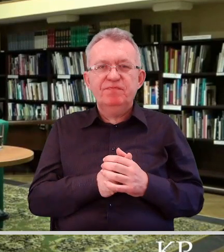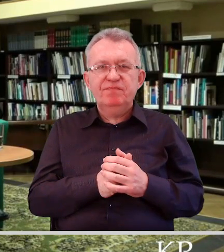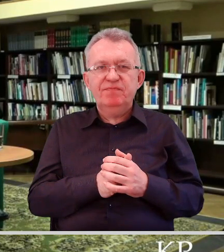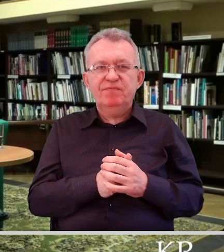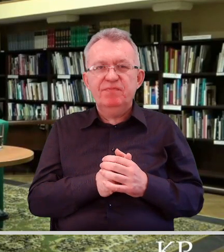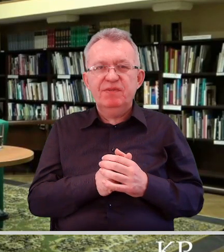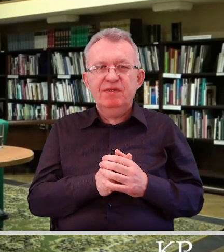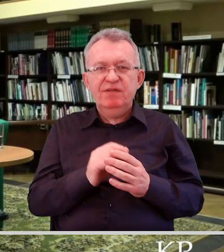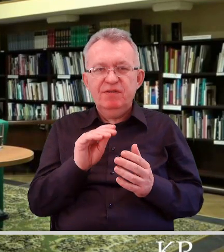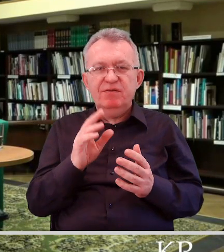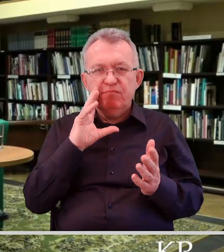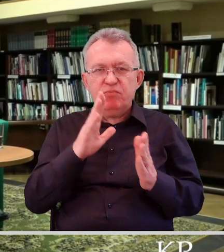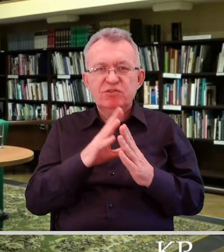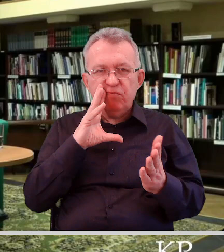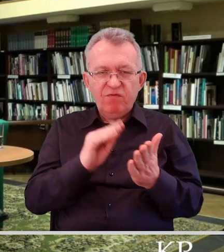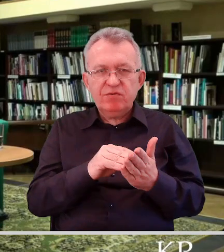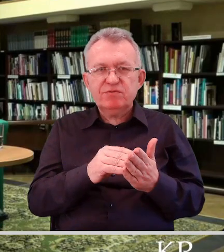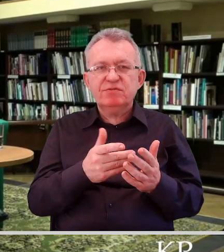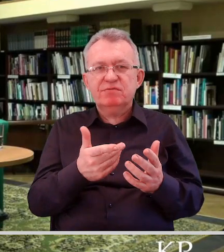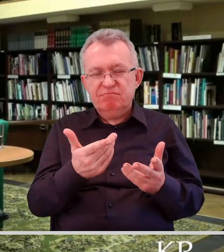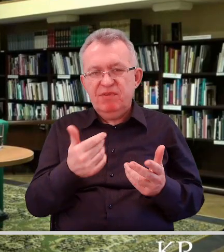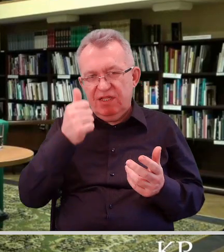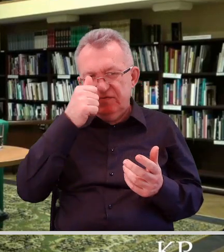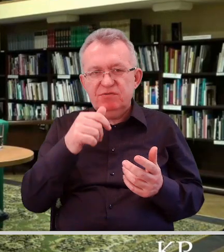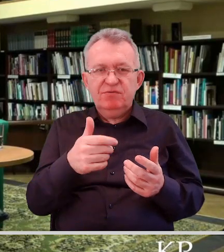zapiszę ktoś, może powtórzyć, przeliterować.